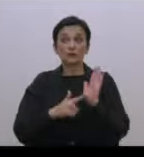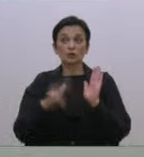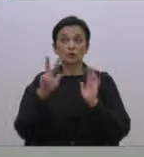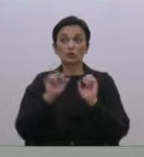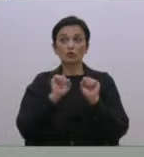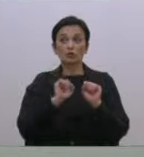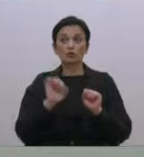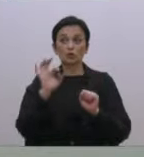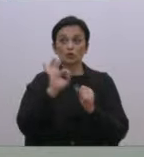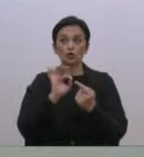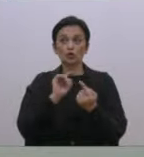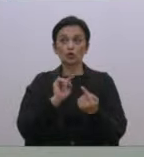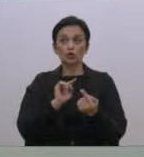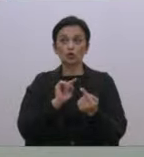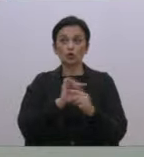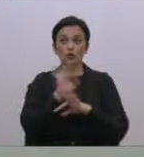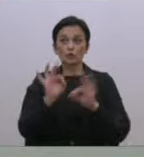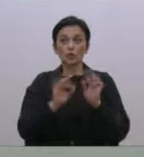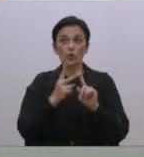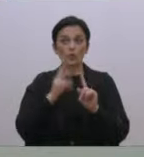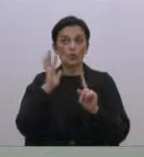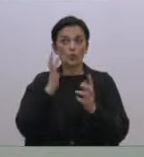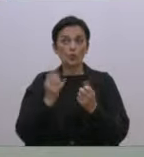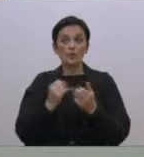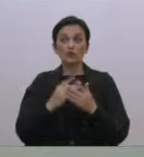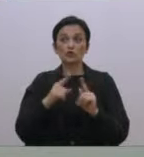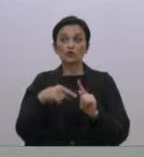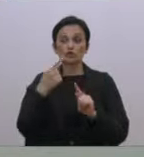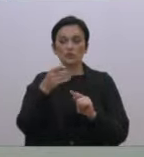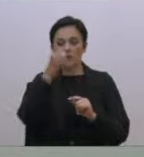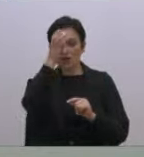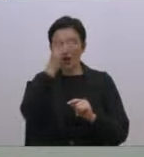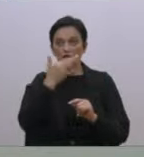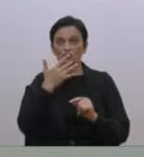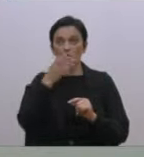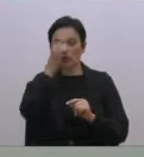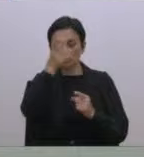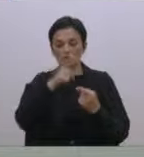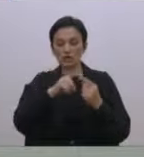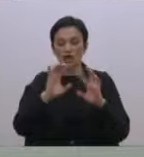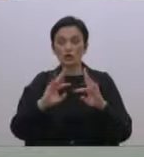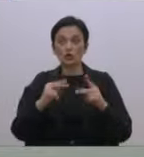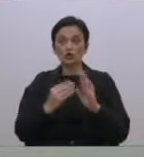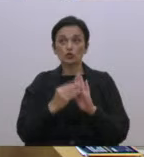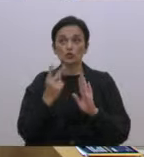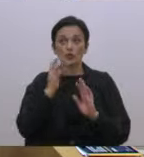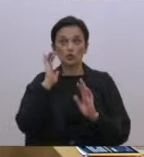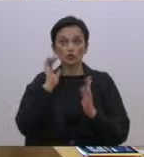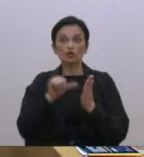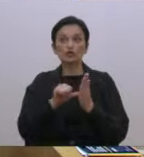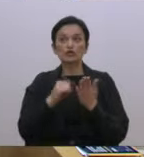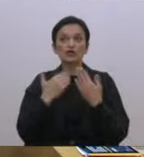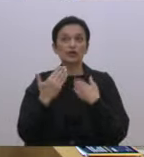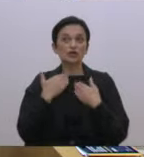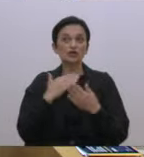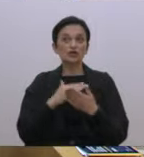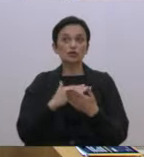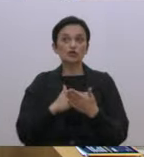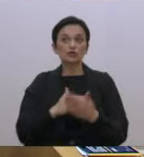სამოცდაცხრამეტი მოხდენული წინააღმდეგი პროექტ მეორე მოსმენით მიღებულია. შემდეგი მეცენათა ეროვნული აკადემიის შესახებ კანონსრულება მეორე მოსმენით ხოლ ჩართოთ კენჭისკის